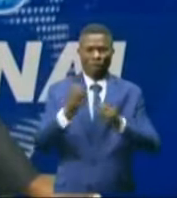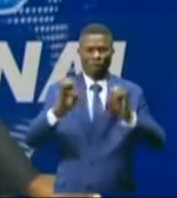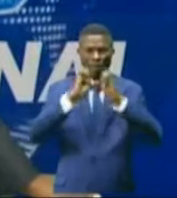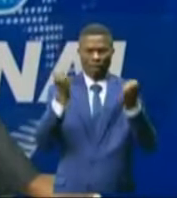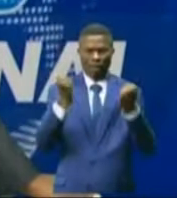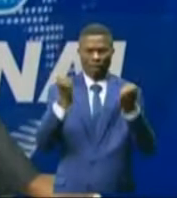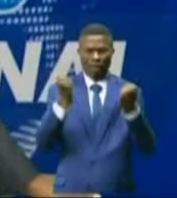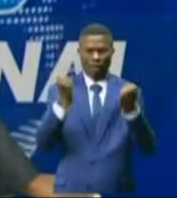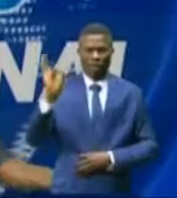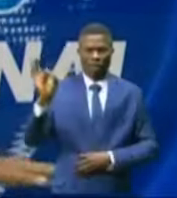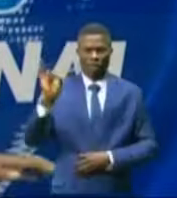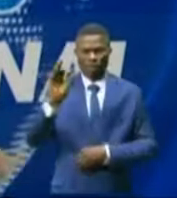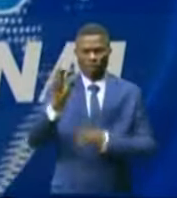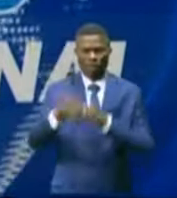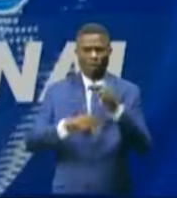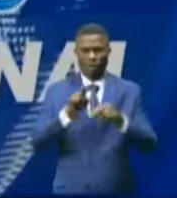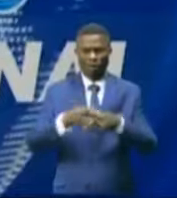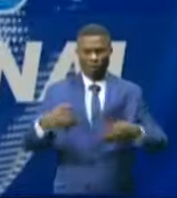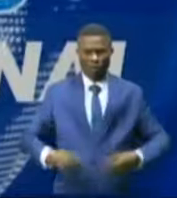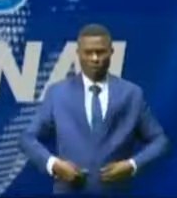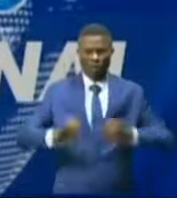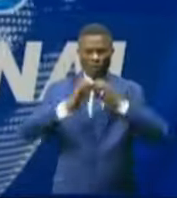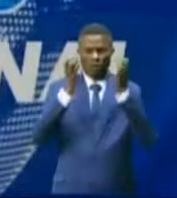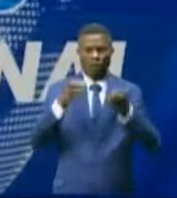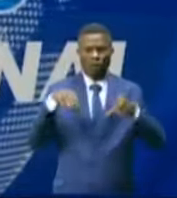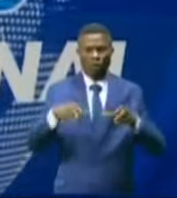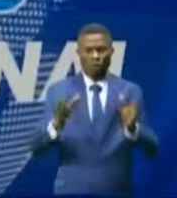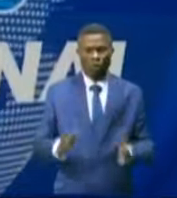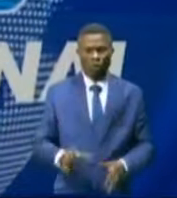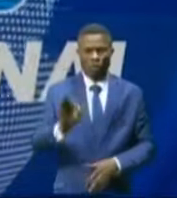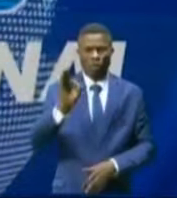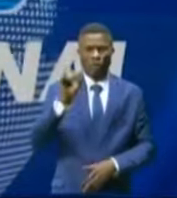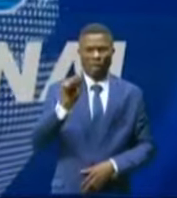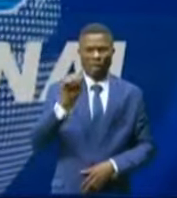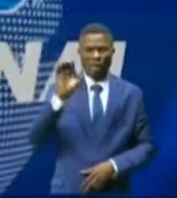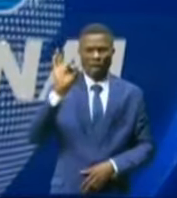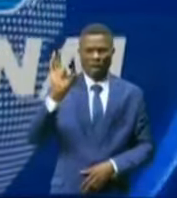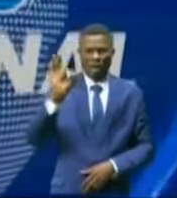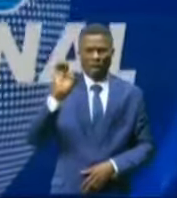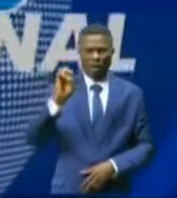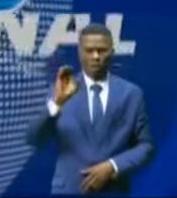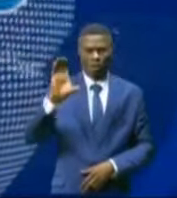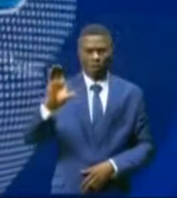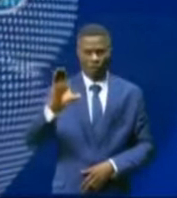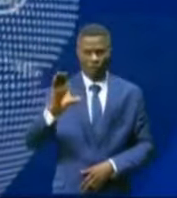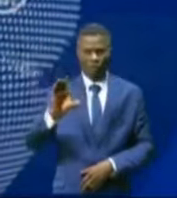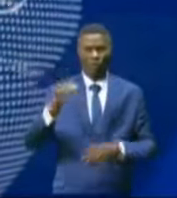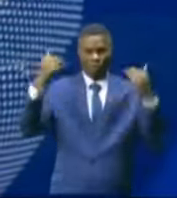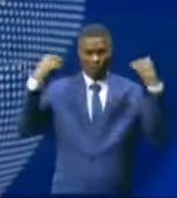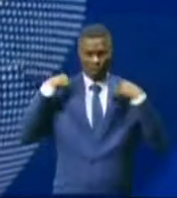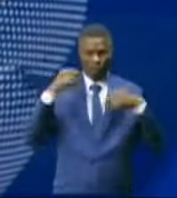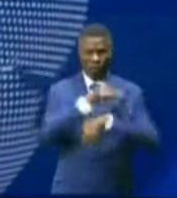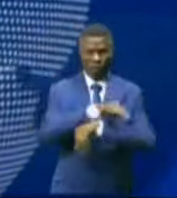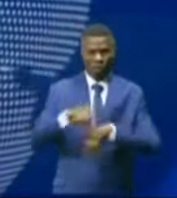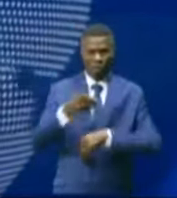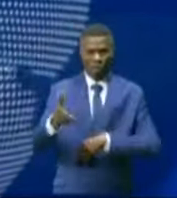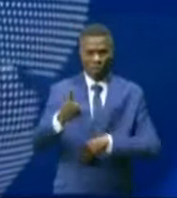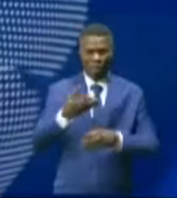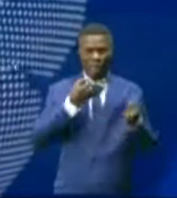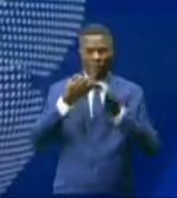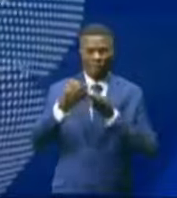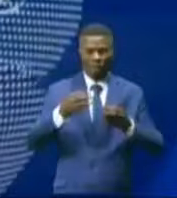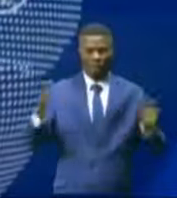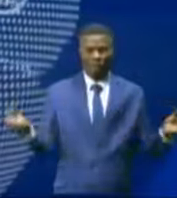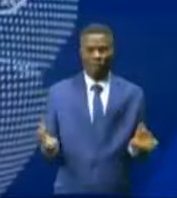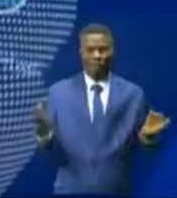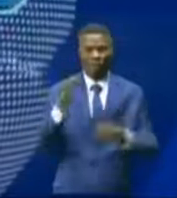regroupés au sein de la Fédération nationale des jeunes entrepreneurs congolais. La présidente du conseil d'administration de cet office l'a dit lors de la célébration